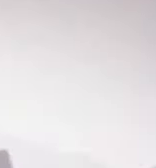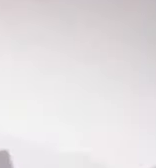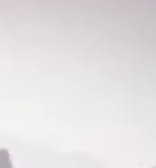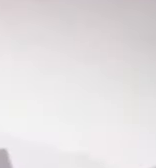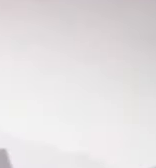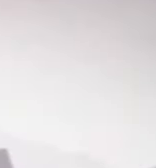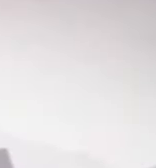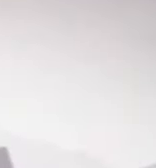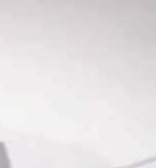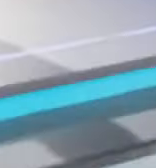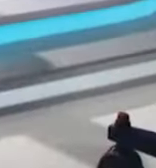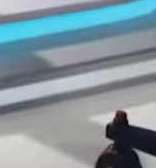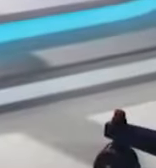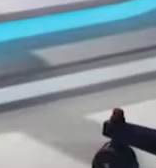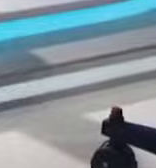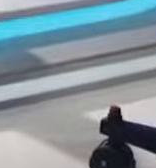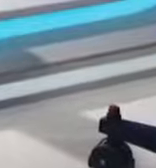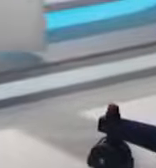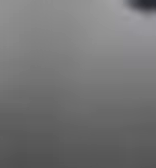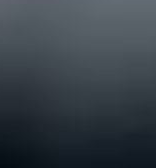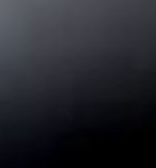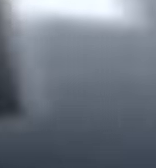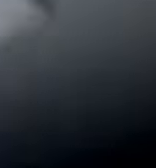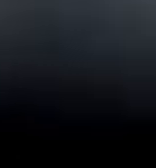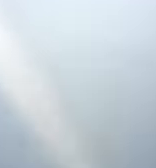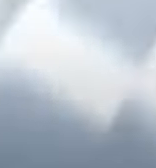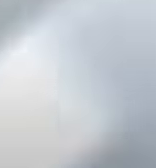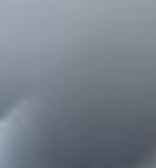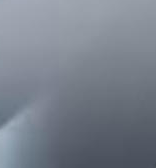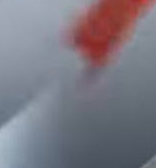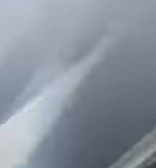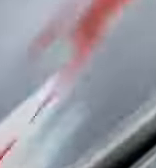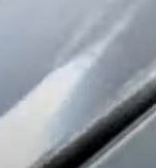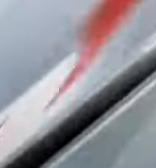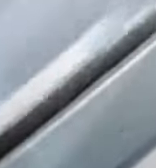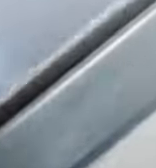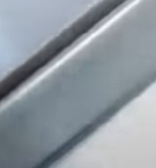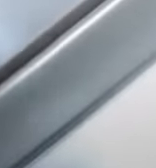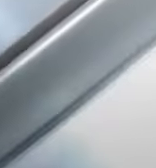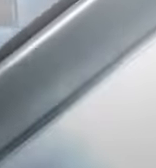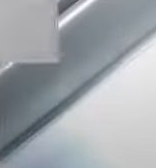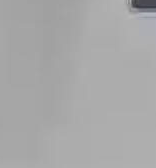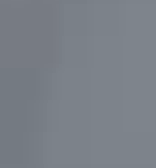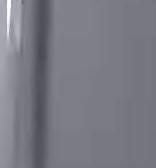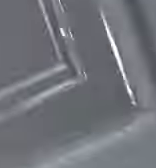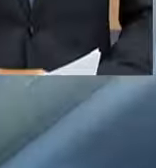Live mula sa GMA Network Center, ito ang 24 Oras.